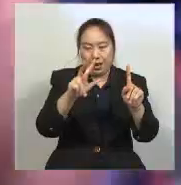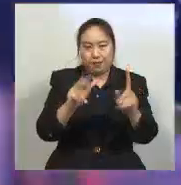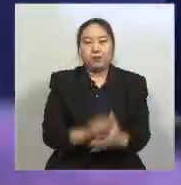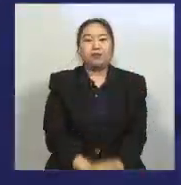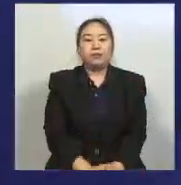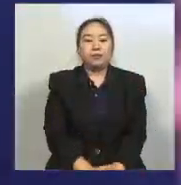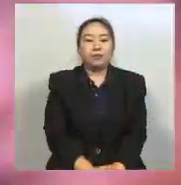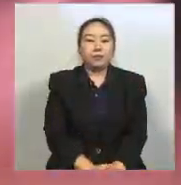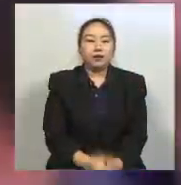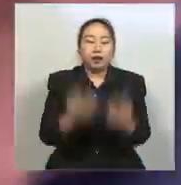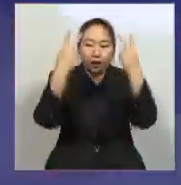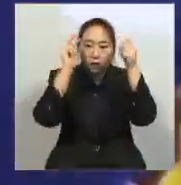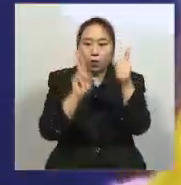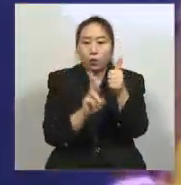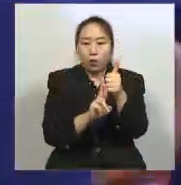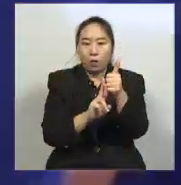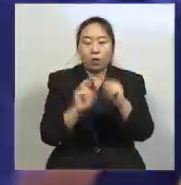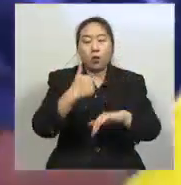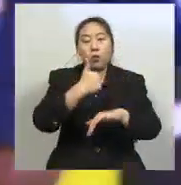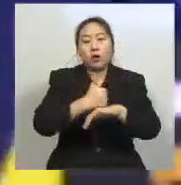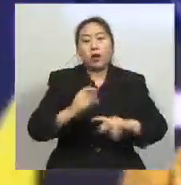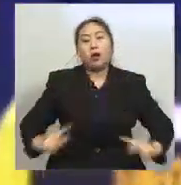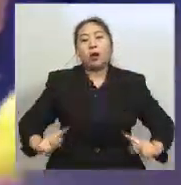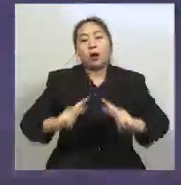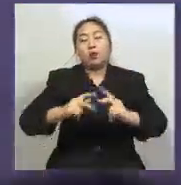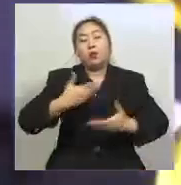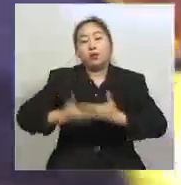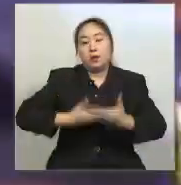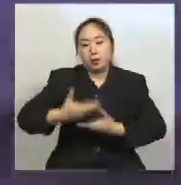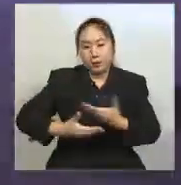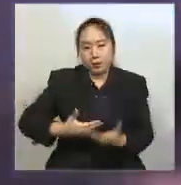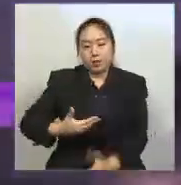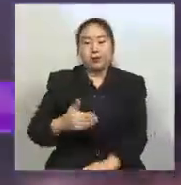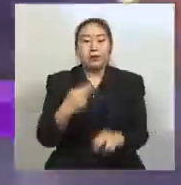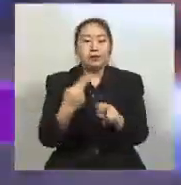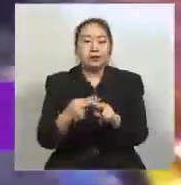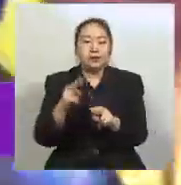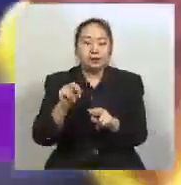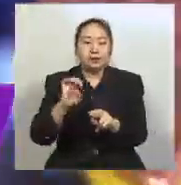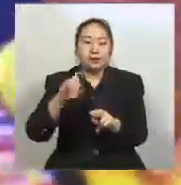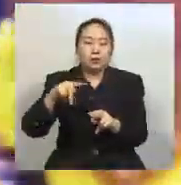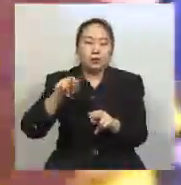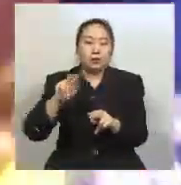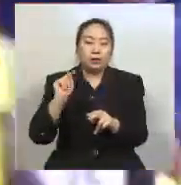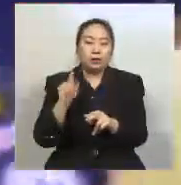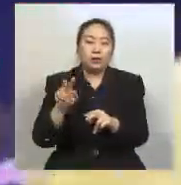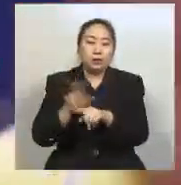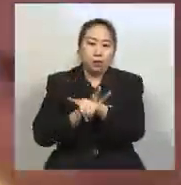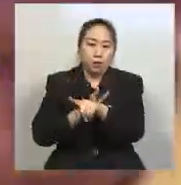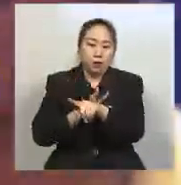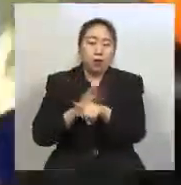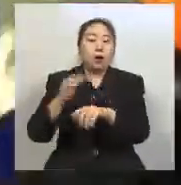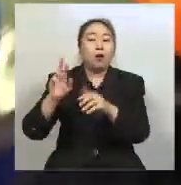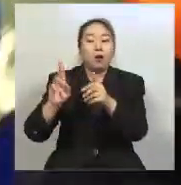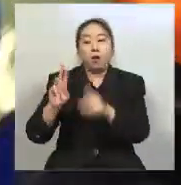นายจุรินทร์ลักษณวิสิทธิ์รองนายกรัฐมนตรีและรัฐมนตรีว่าการกระทรวงพาณิชย์พร้อมด้วยนายนิพนธ์บุญยามณีรัฐมนตรีช่วยว่าการกระทรวงม